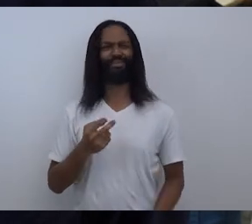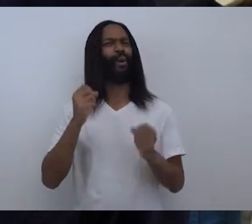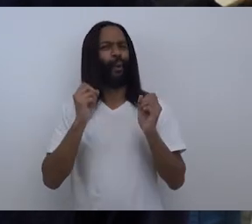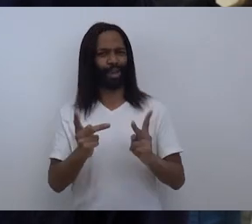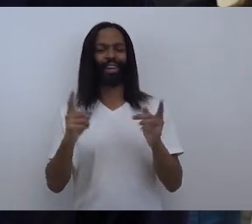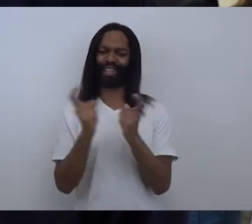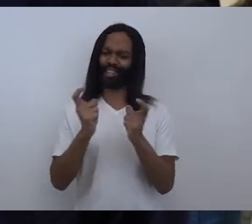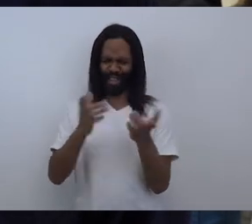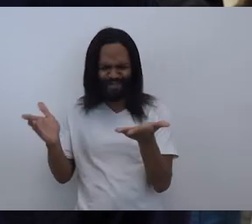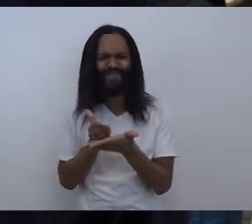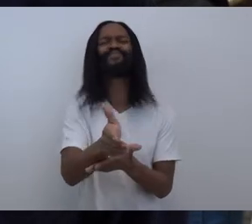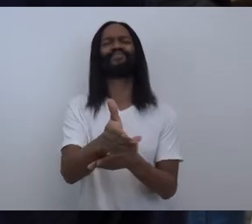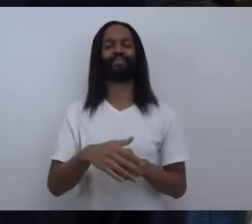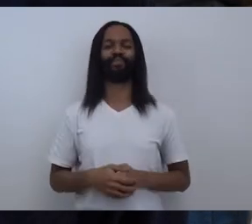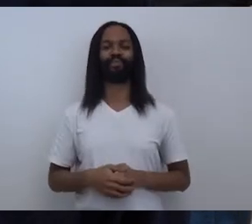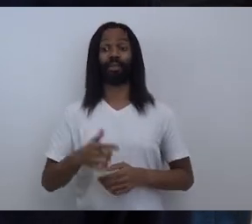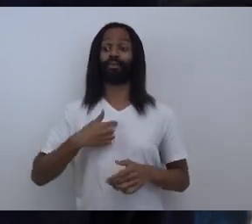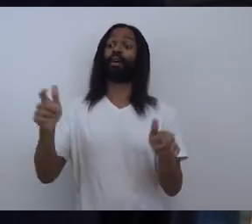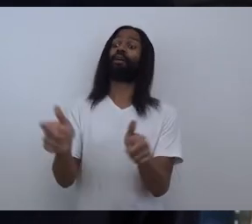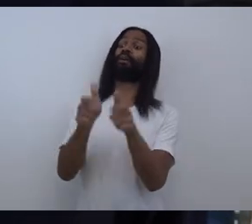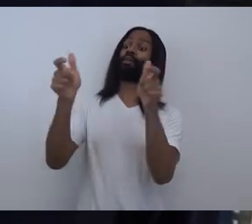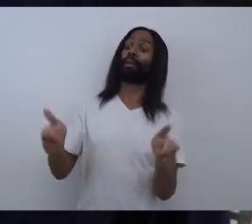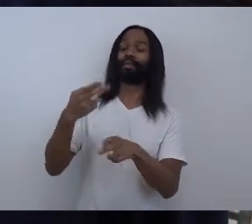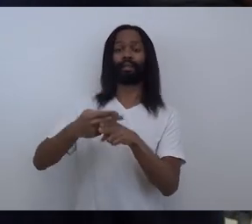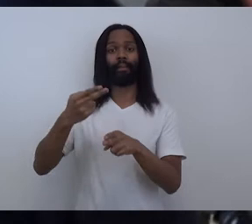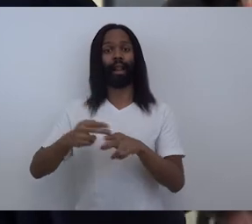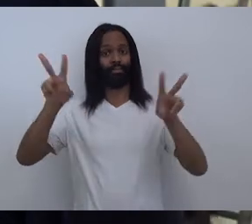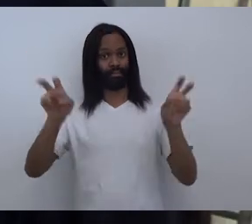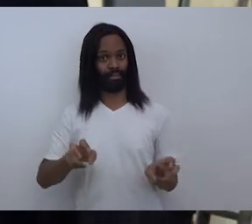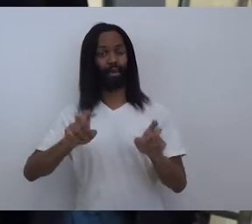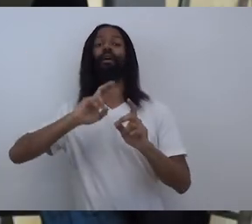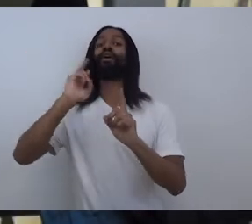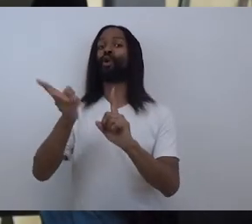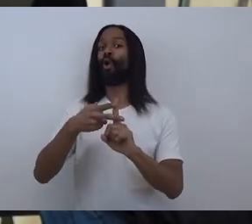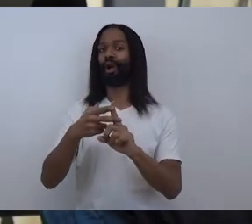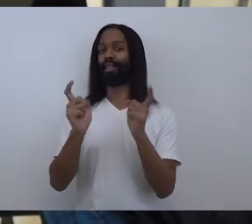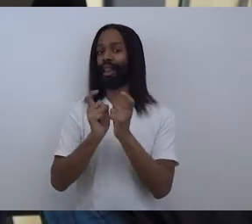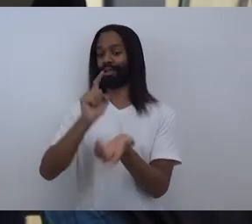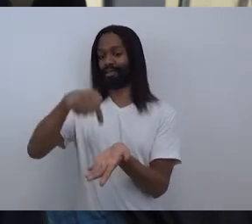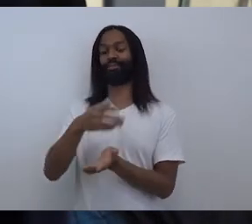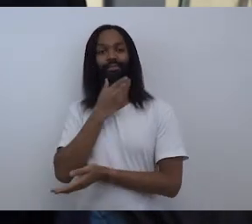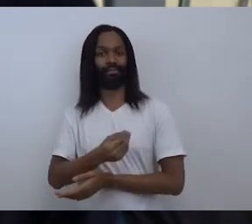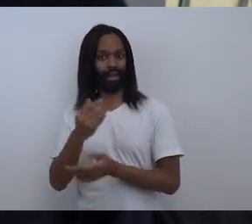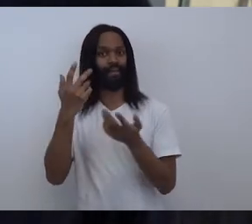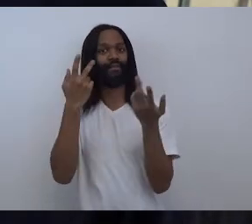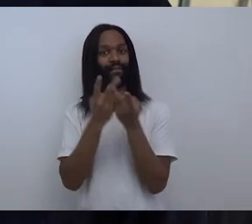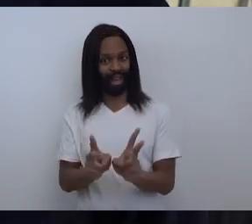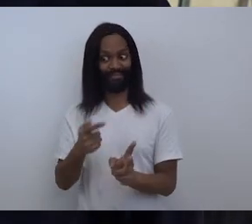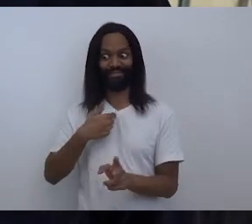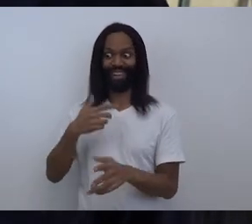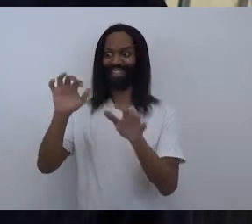suis dirigé vers l'électricité. Du coup, j'ai fait des stages dans une entreprise qui s'appelle Lorraine Elec, qui se trouve à